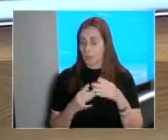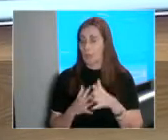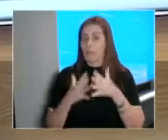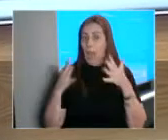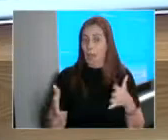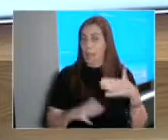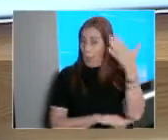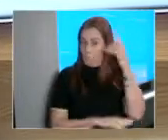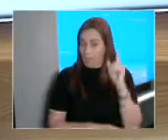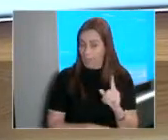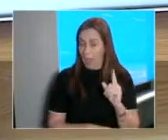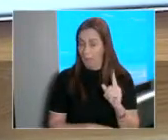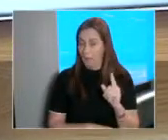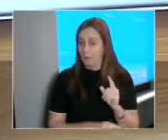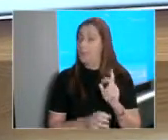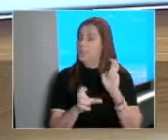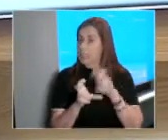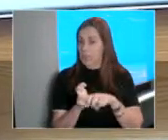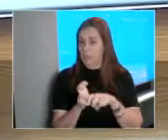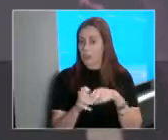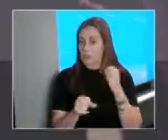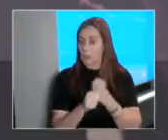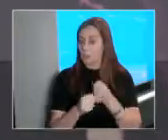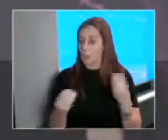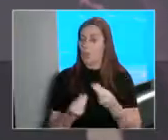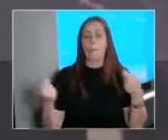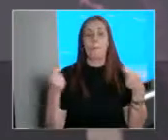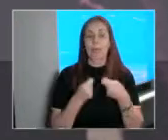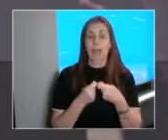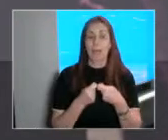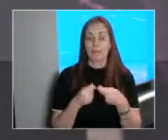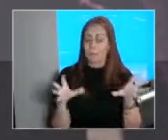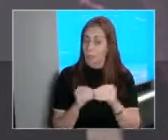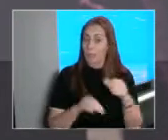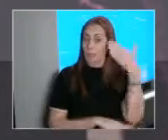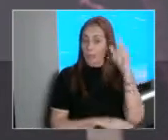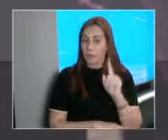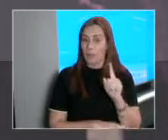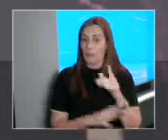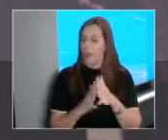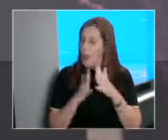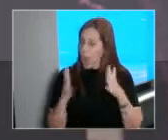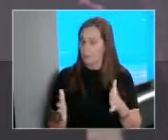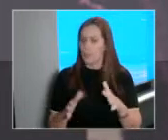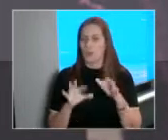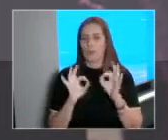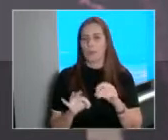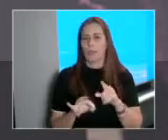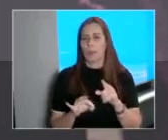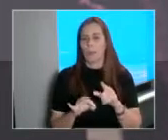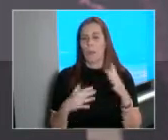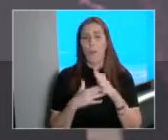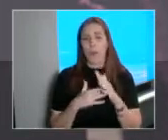התרחב, המדינה הצטרפה בעצם, עשינו איזשהו מיזם משותף כבר עם המדינה, להרחיב את זה, כשבעצם אתה